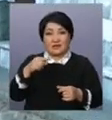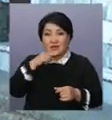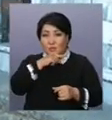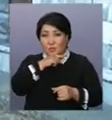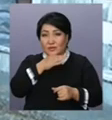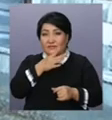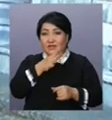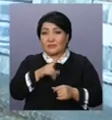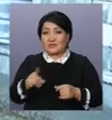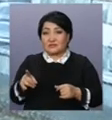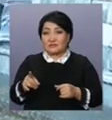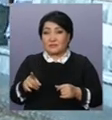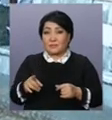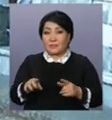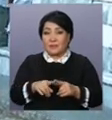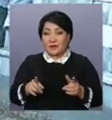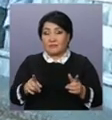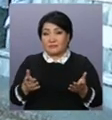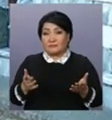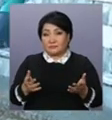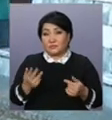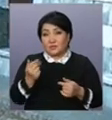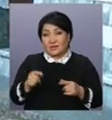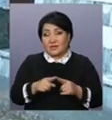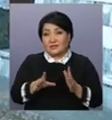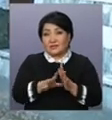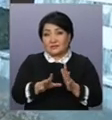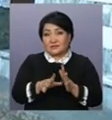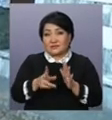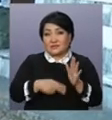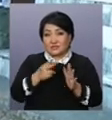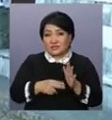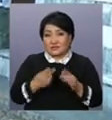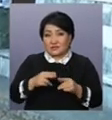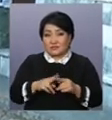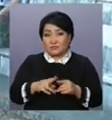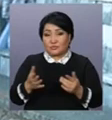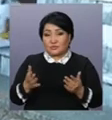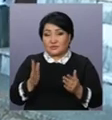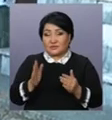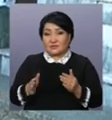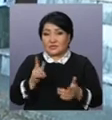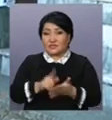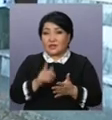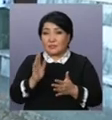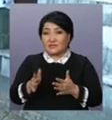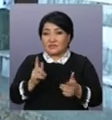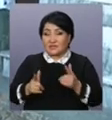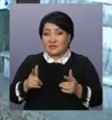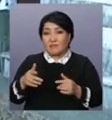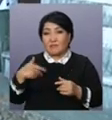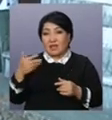В принципе, электричка, она, мне кажется, во-первых, и разгрузит, во-вторых, должна быть действительно